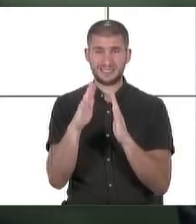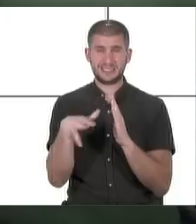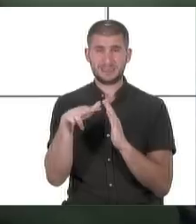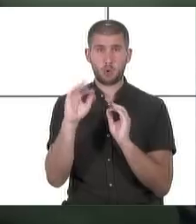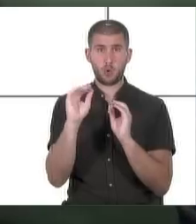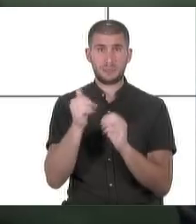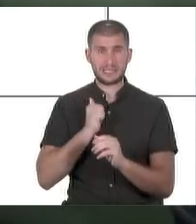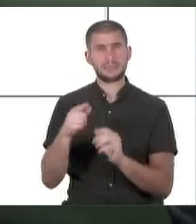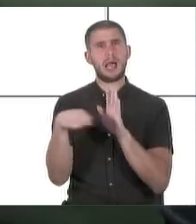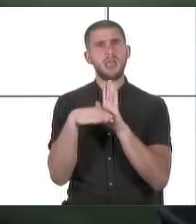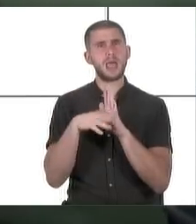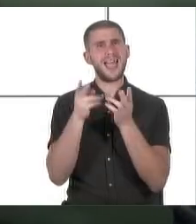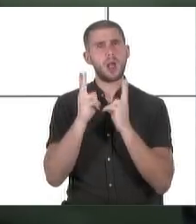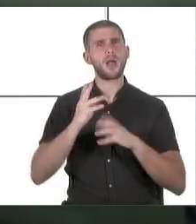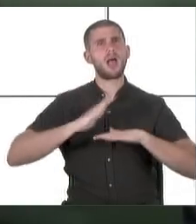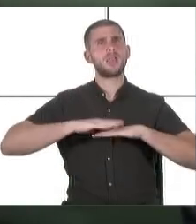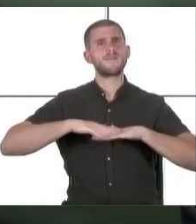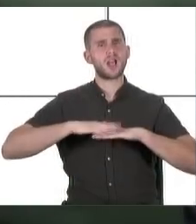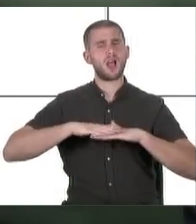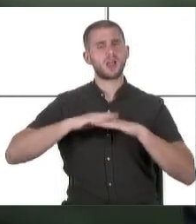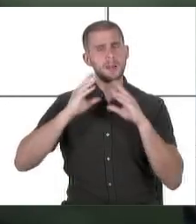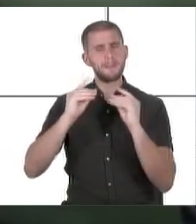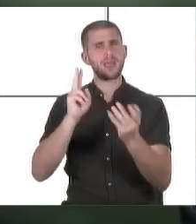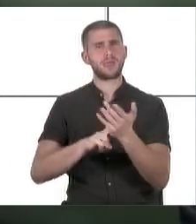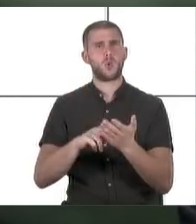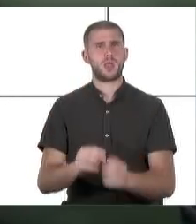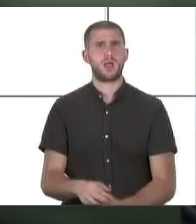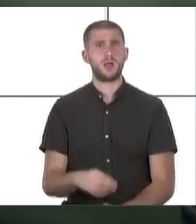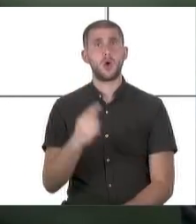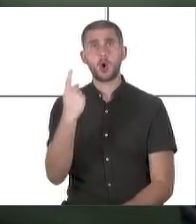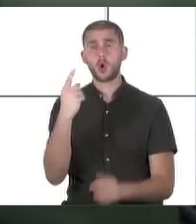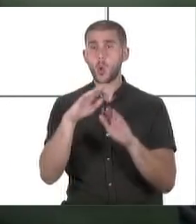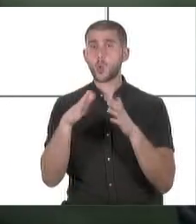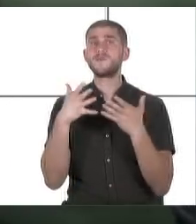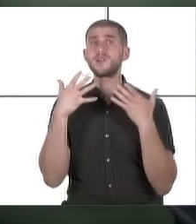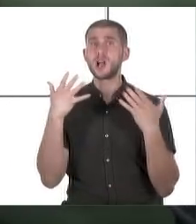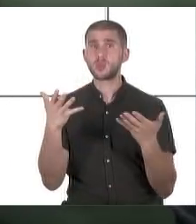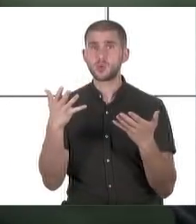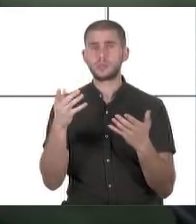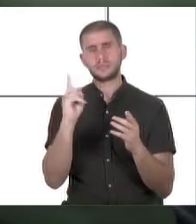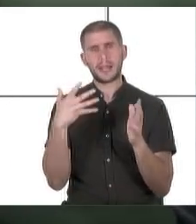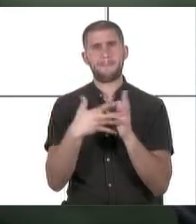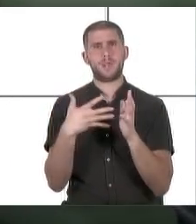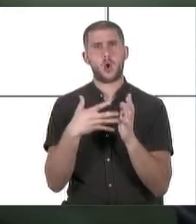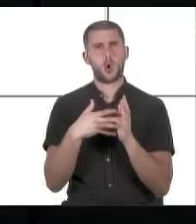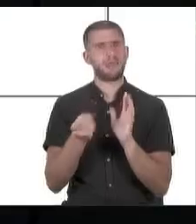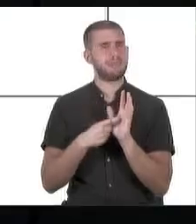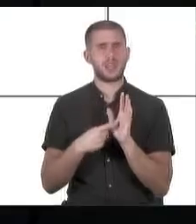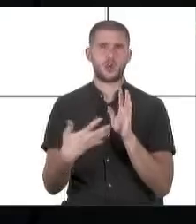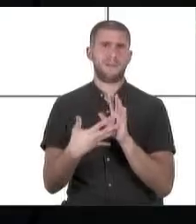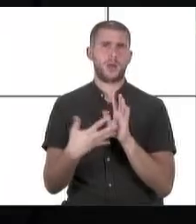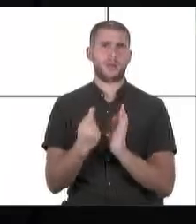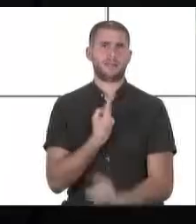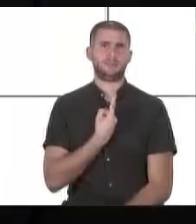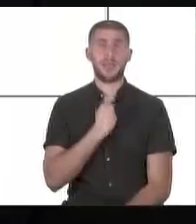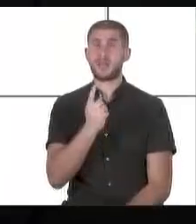תנאי ליכולת לתפקד בצורה נכונה. כל גוף גדול ראוי לביקורת, נדרש לביקורת. אבל